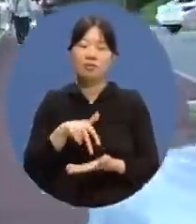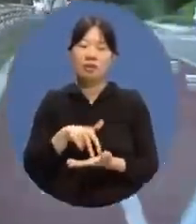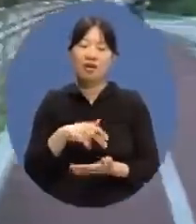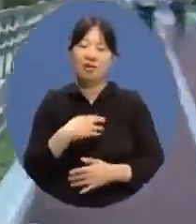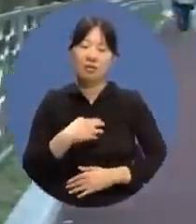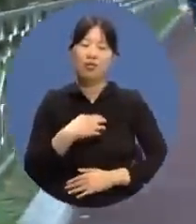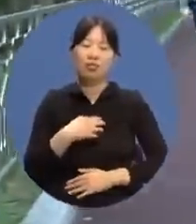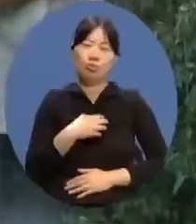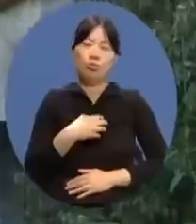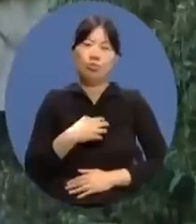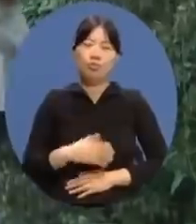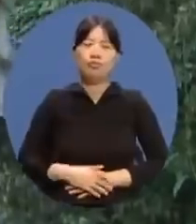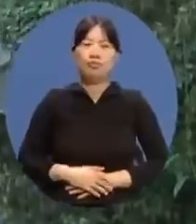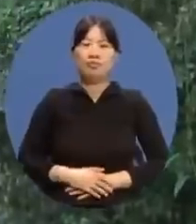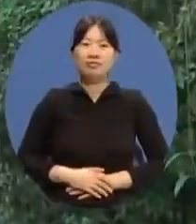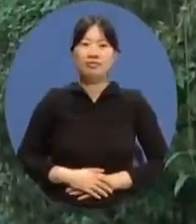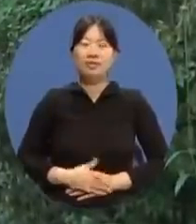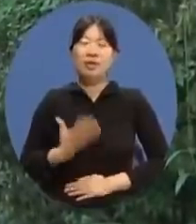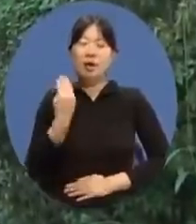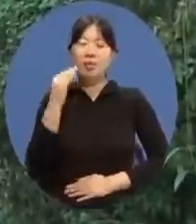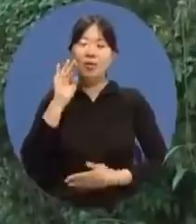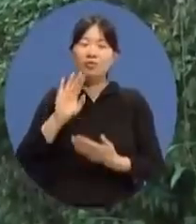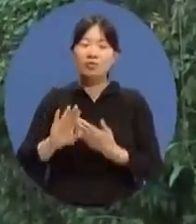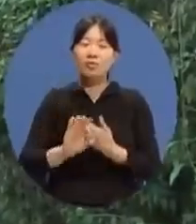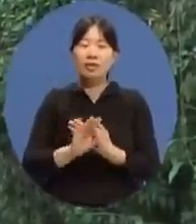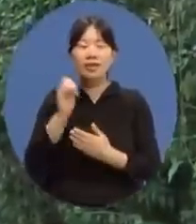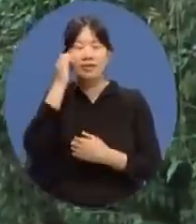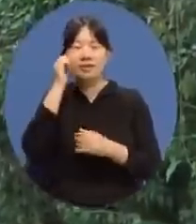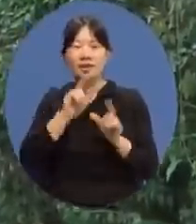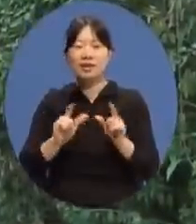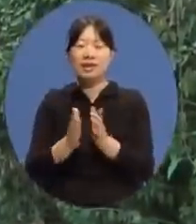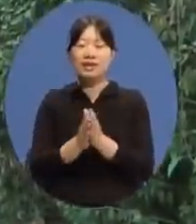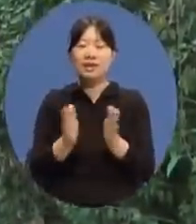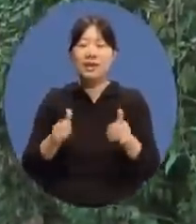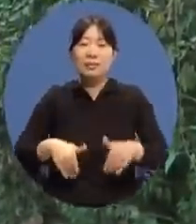되고. 얼마 후면 기숙사 생활을